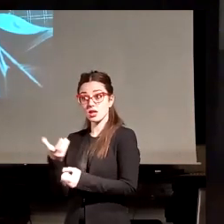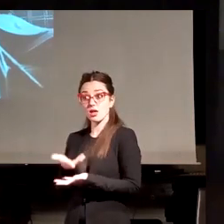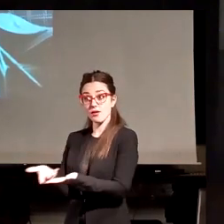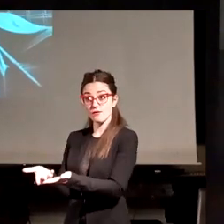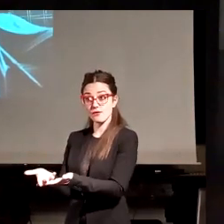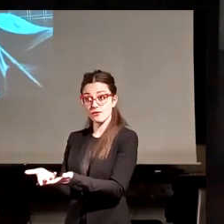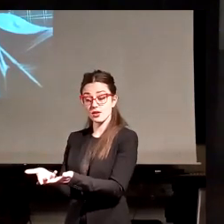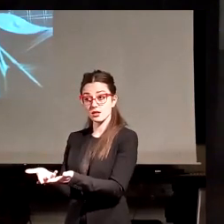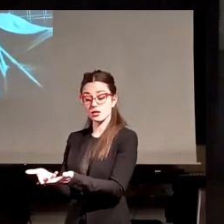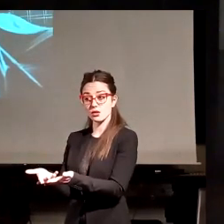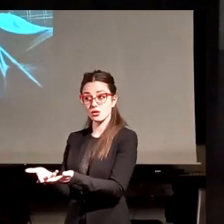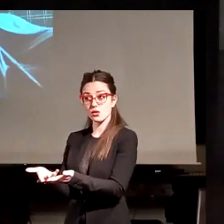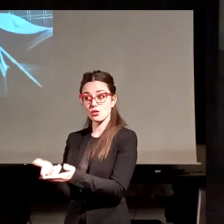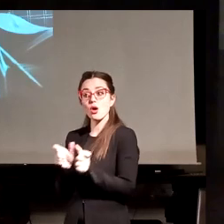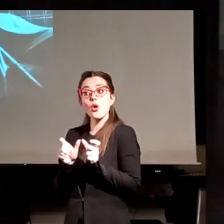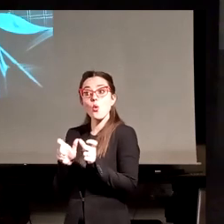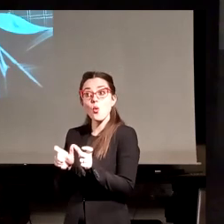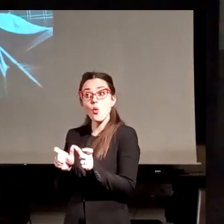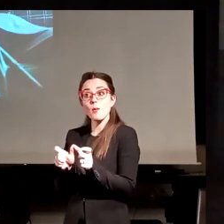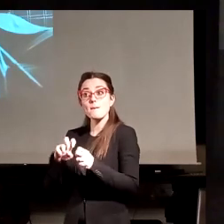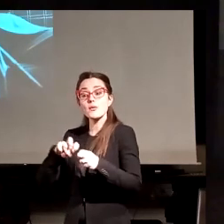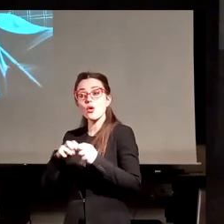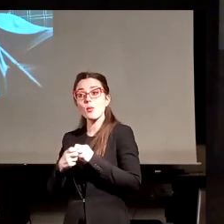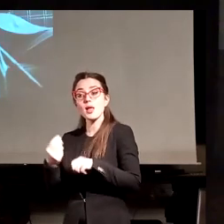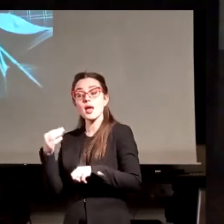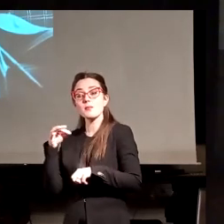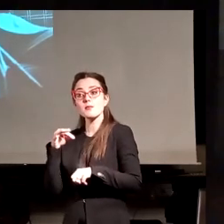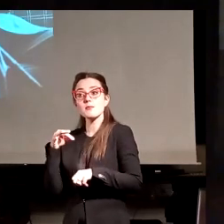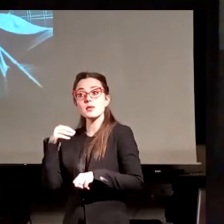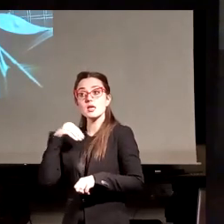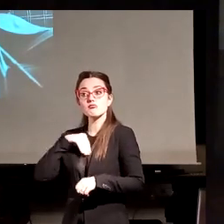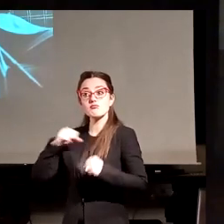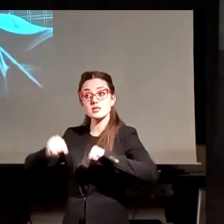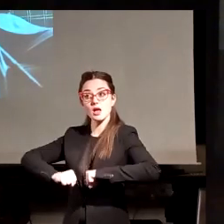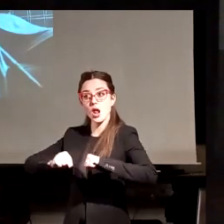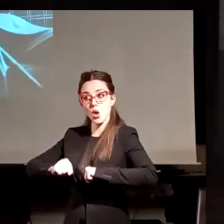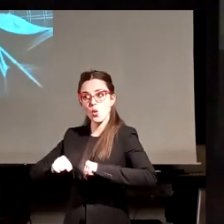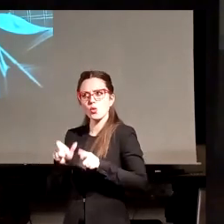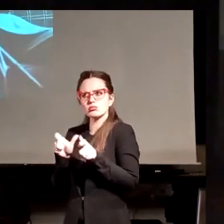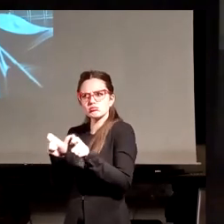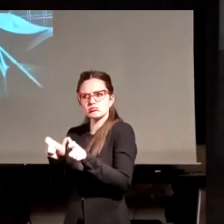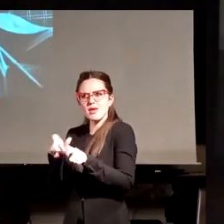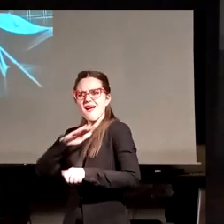problemi di salute degli anziani